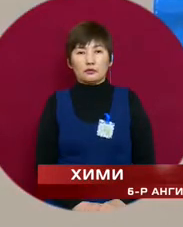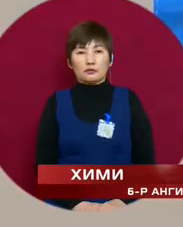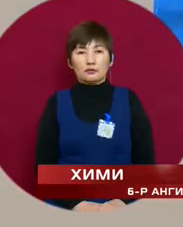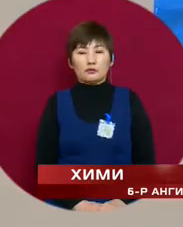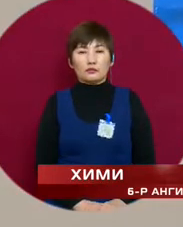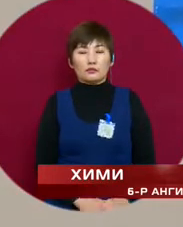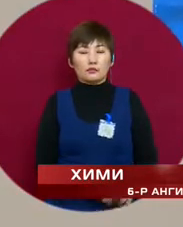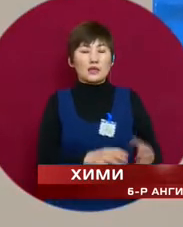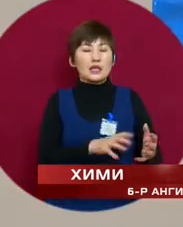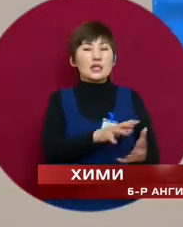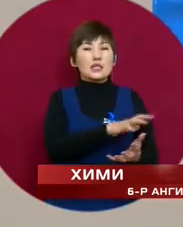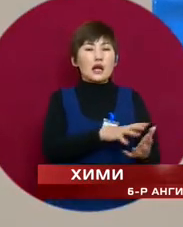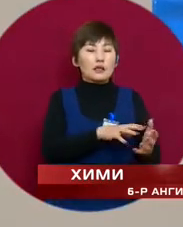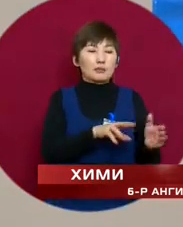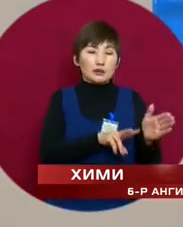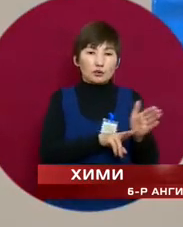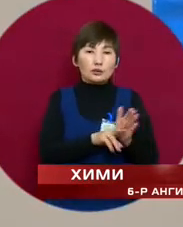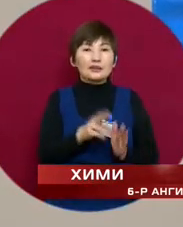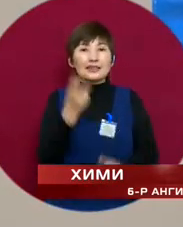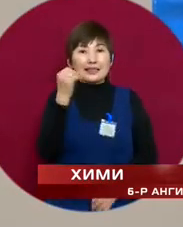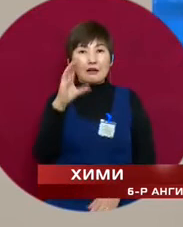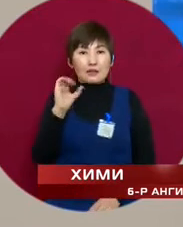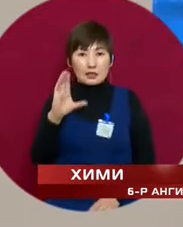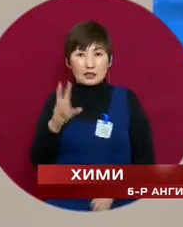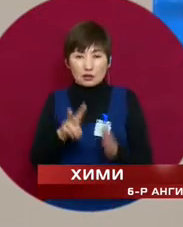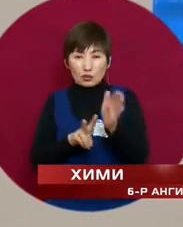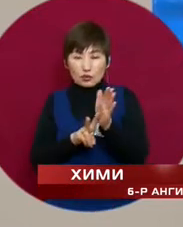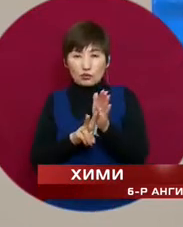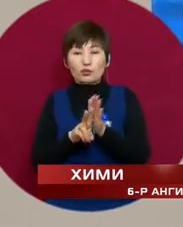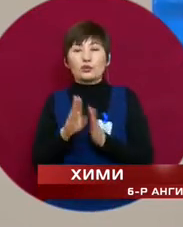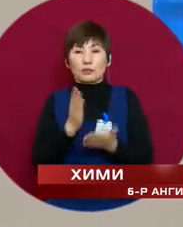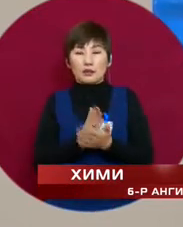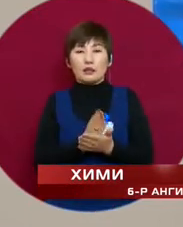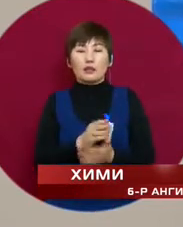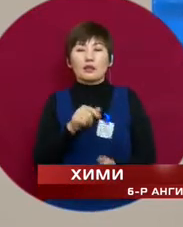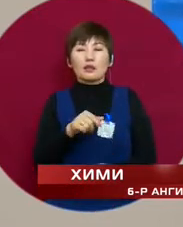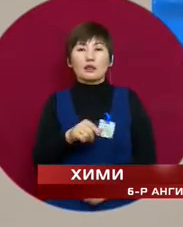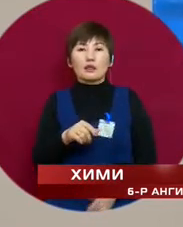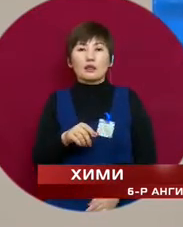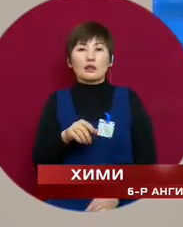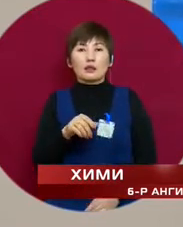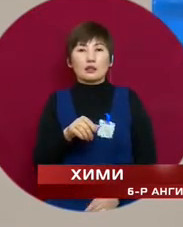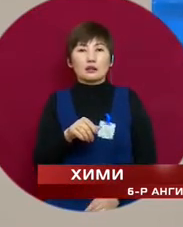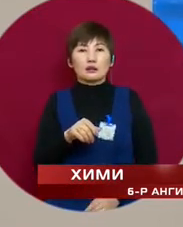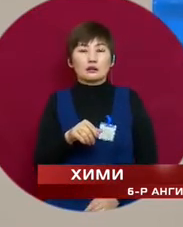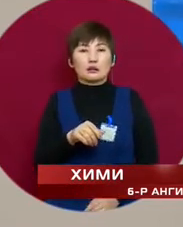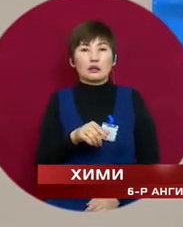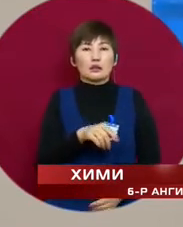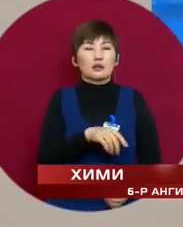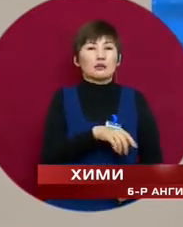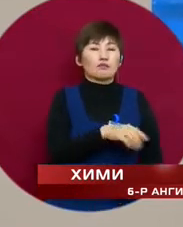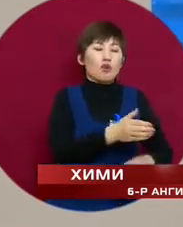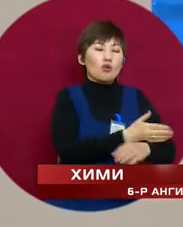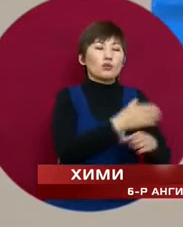За сармж хуруулаар давс гаргаж авсан. Хамгийн гол нь энэ бол лабораторийн хүчил шүлтээс гаргаж